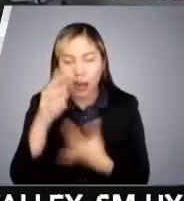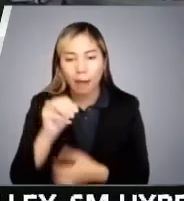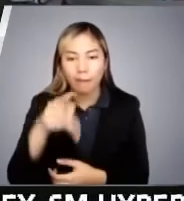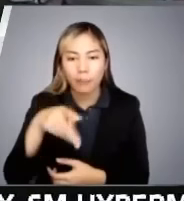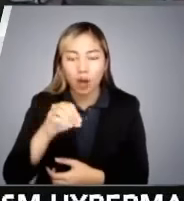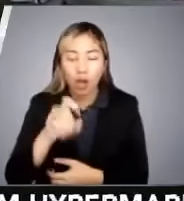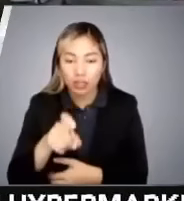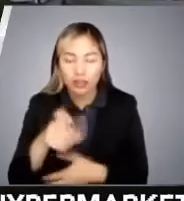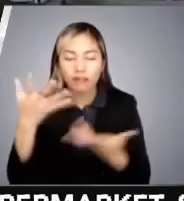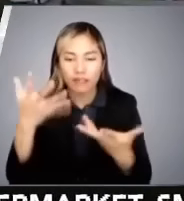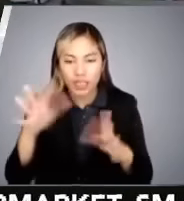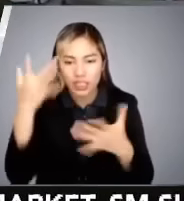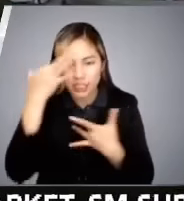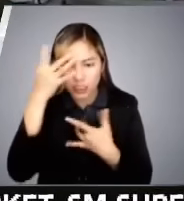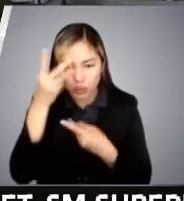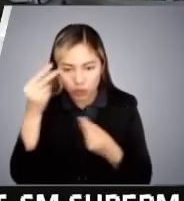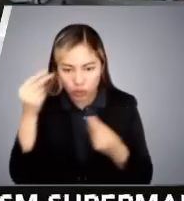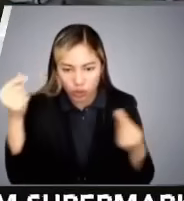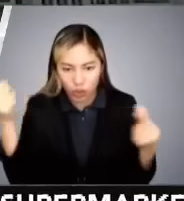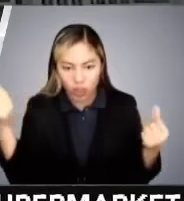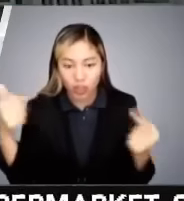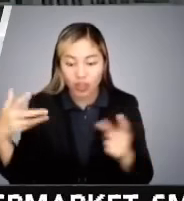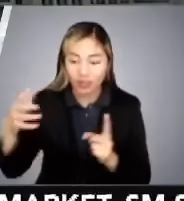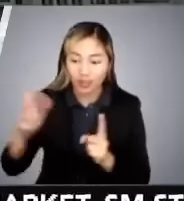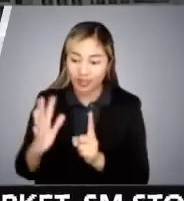ang kani-kanilang close contacts, kaya't walang